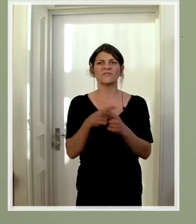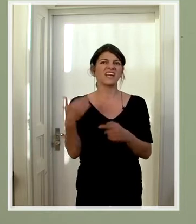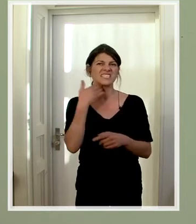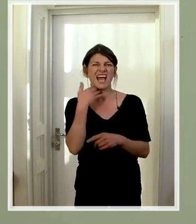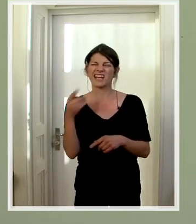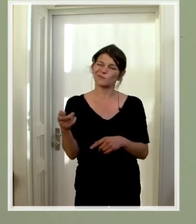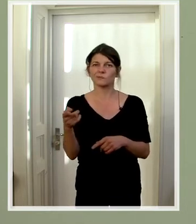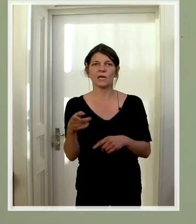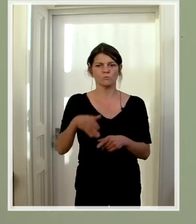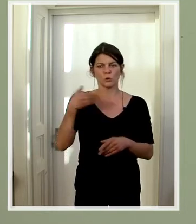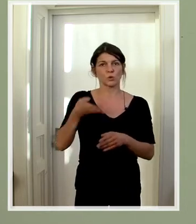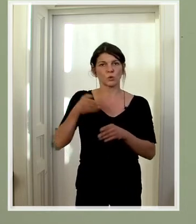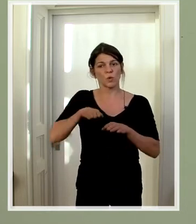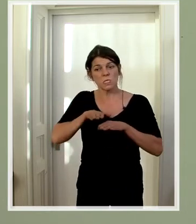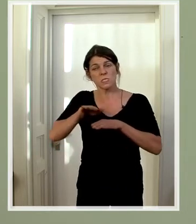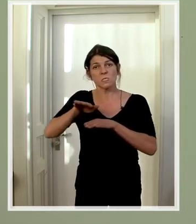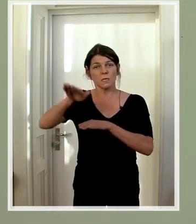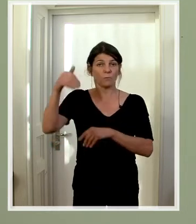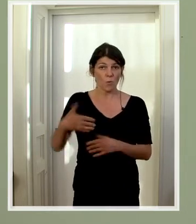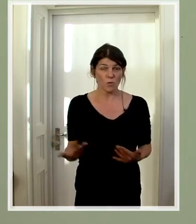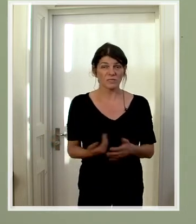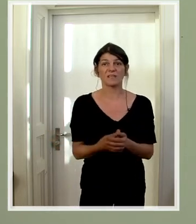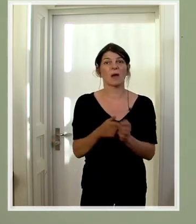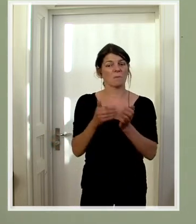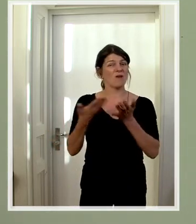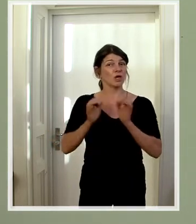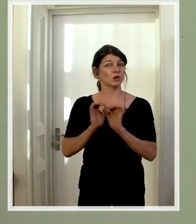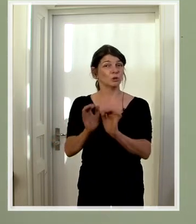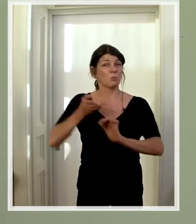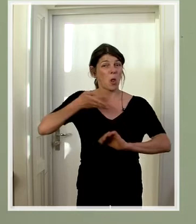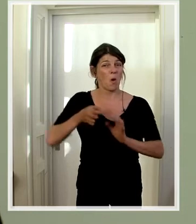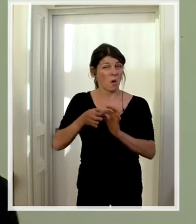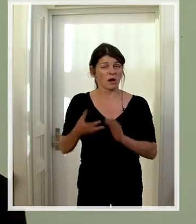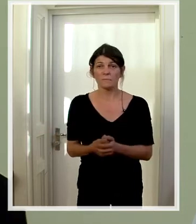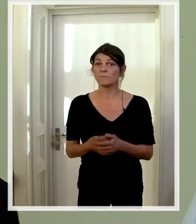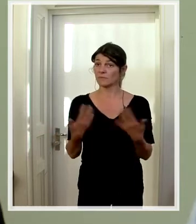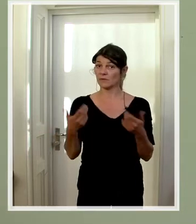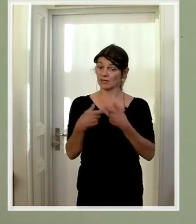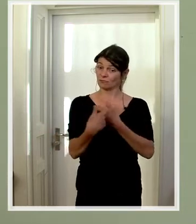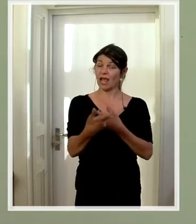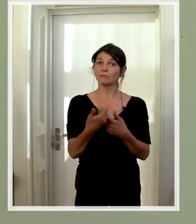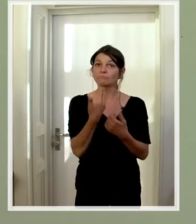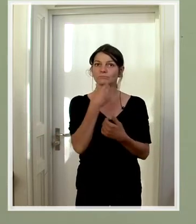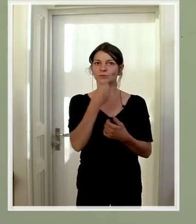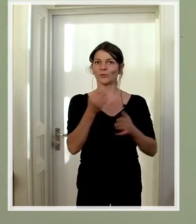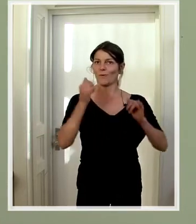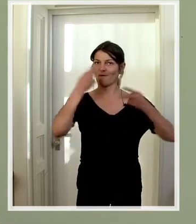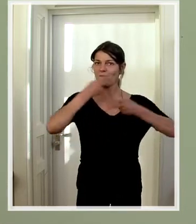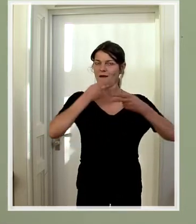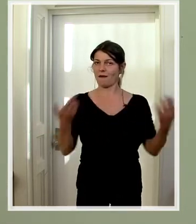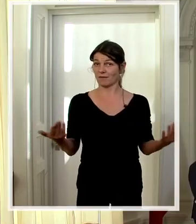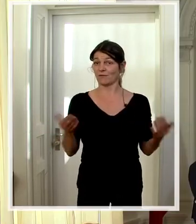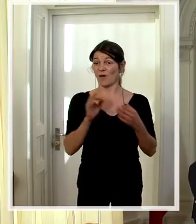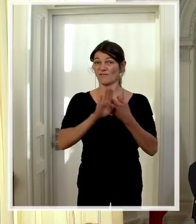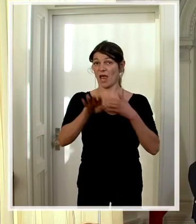Gallen muss sie die Züge aufzuziehen, was vielleicht Schublock braucht. Ja. Also die Strecke ist schon attraktiv für Fernverkehr. Also ihr befürchtet, dass